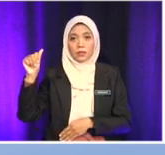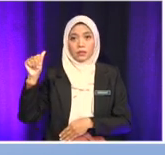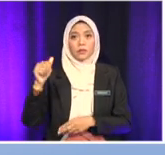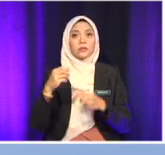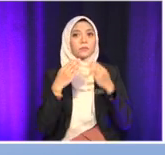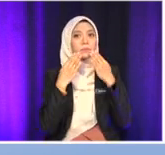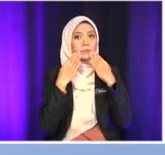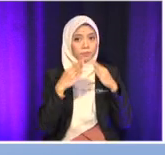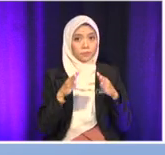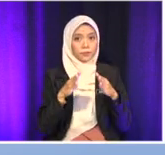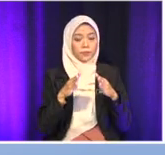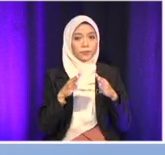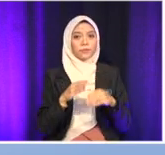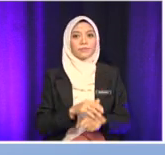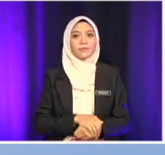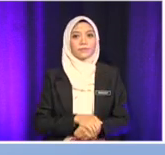terhadap